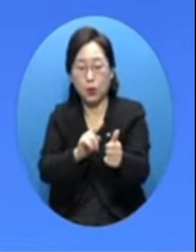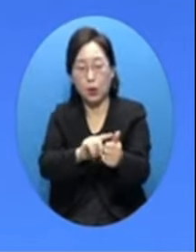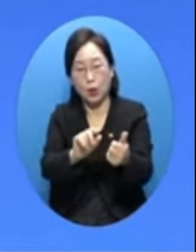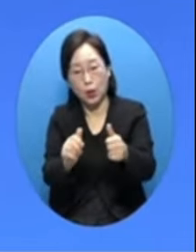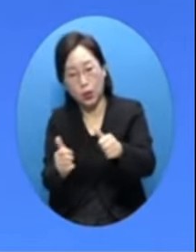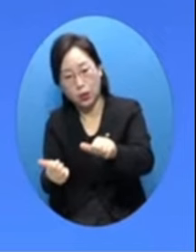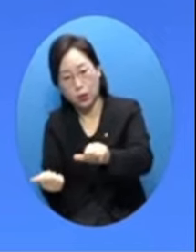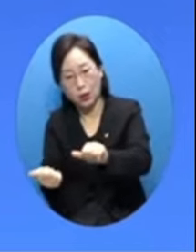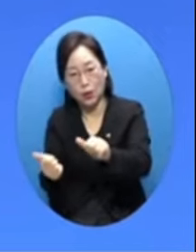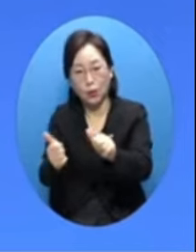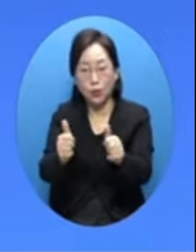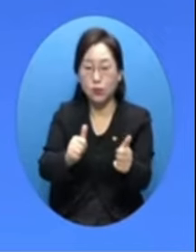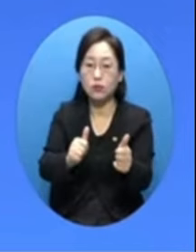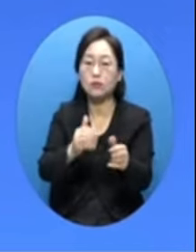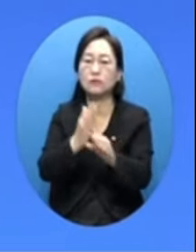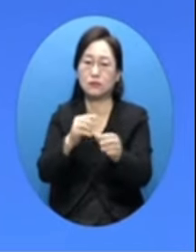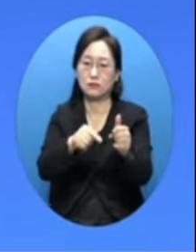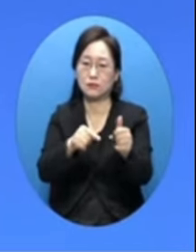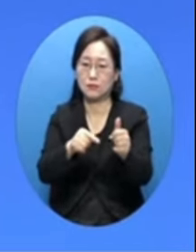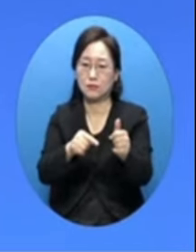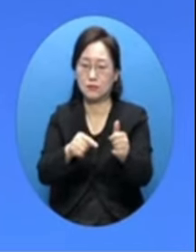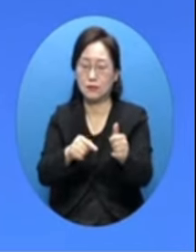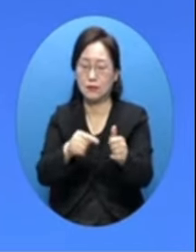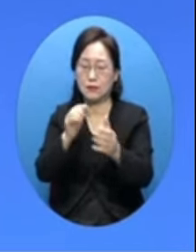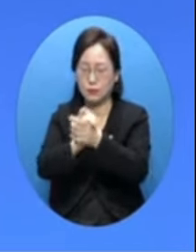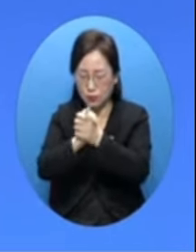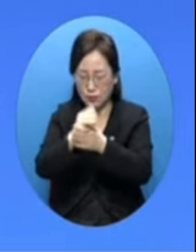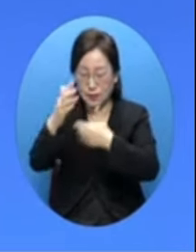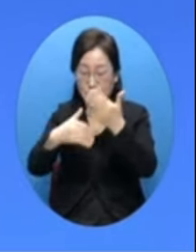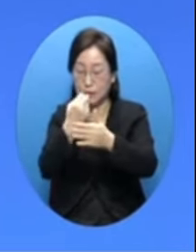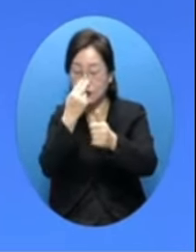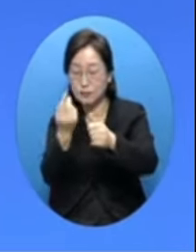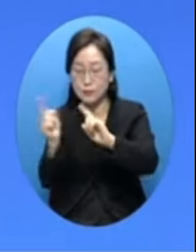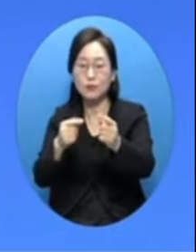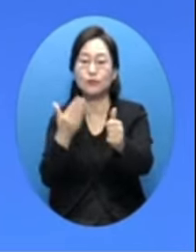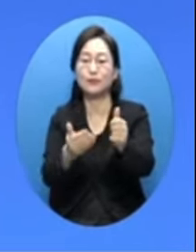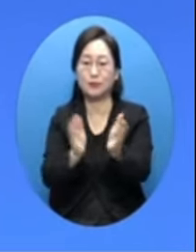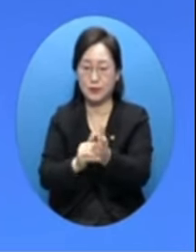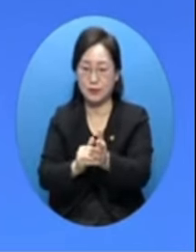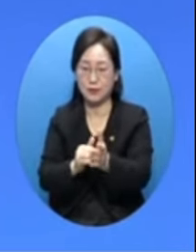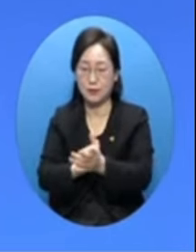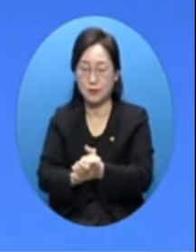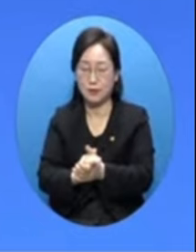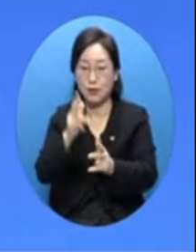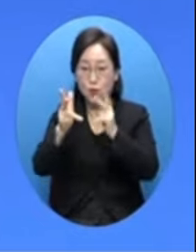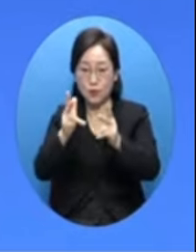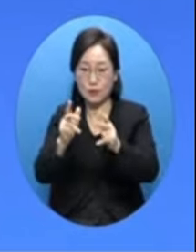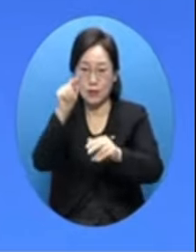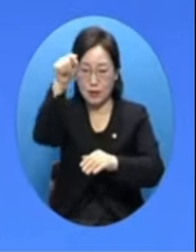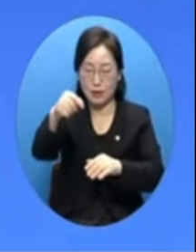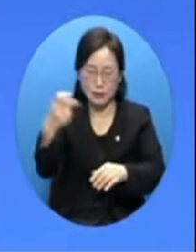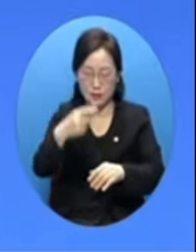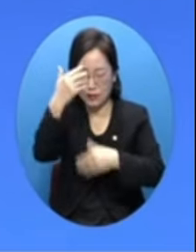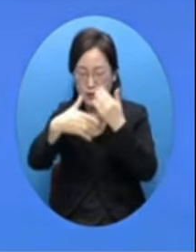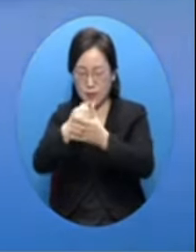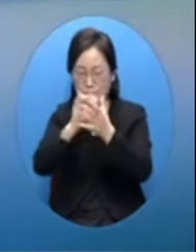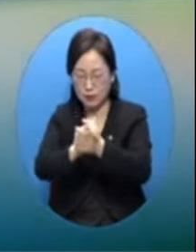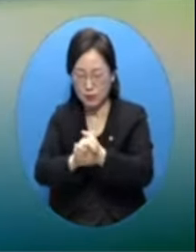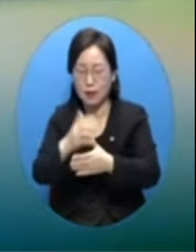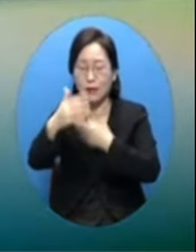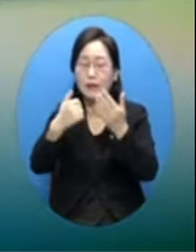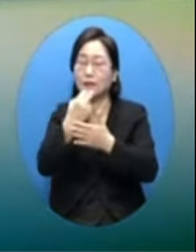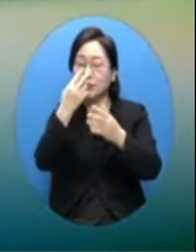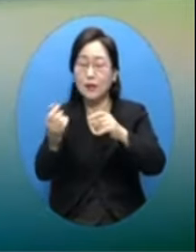있는 그를 그가 기도할 때 하나님이 살려 주셨습니다 그래서 공장이 올라가서 하나님께 엎드려 기도합니다 하나님 저를 살려